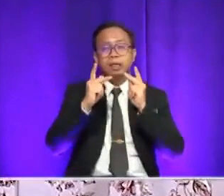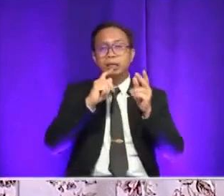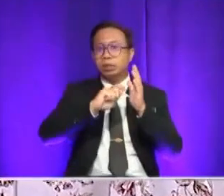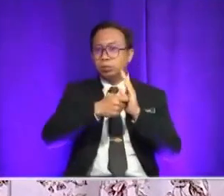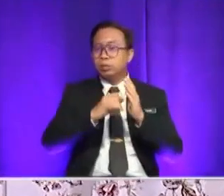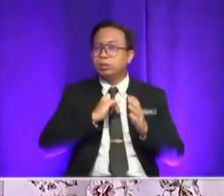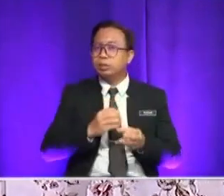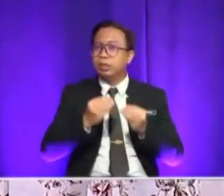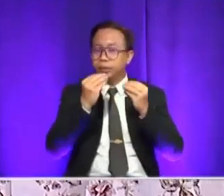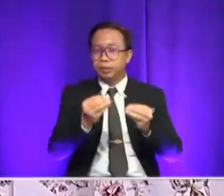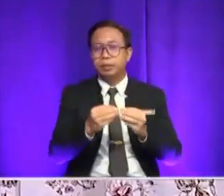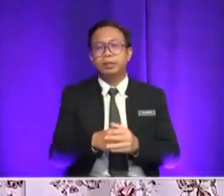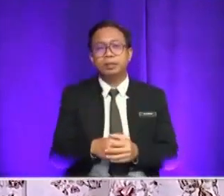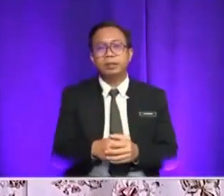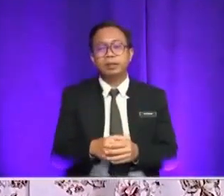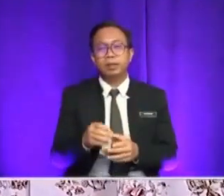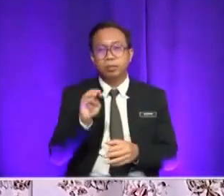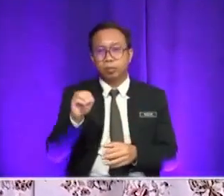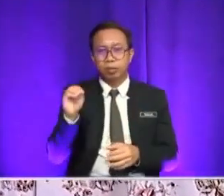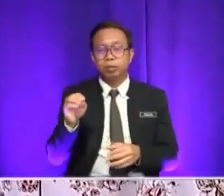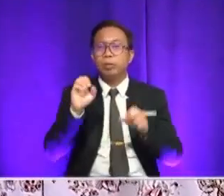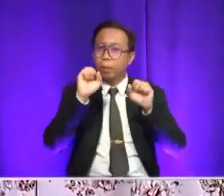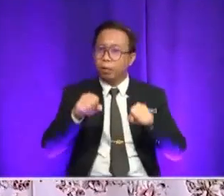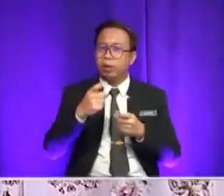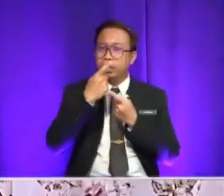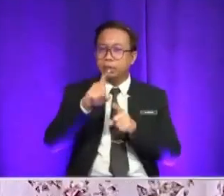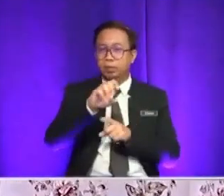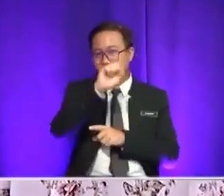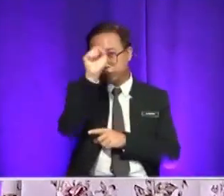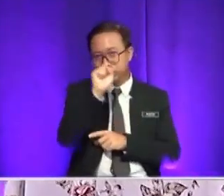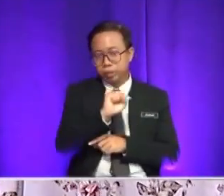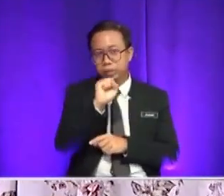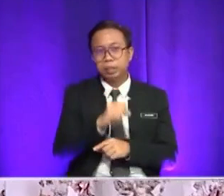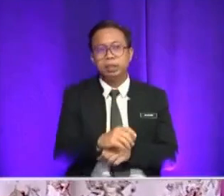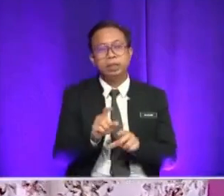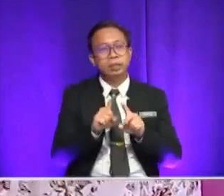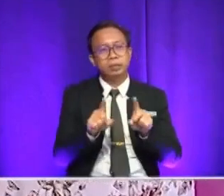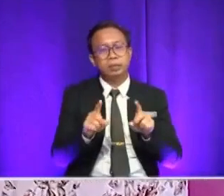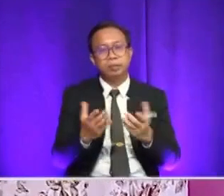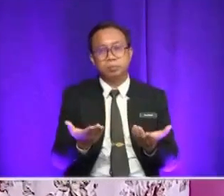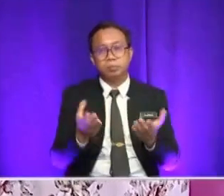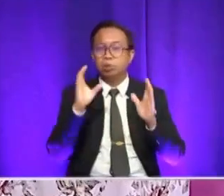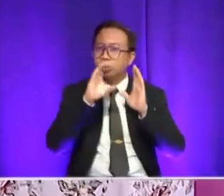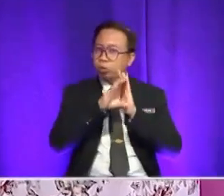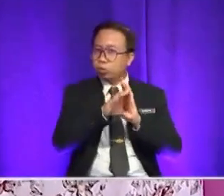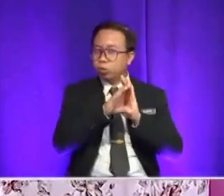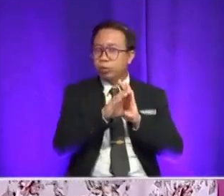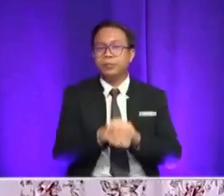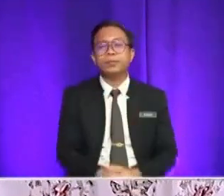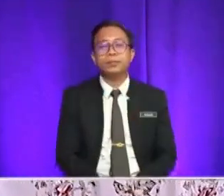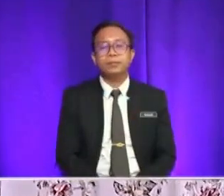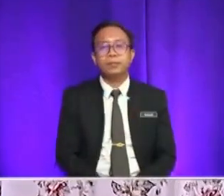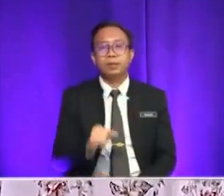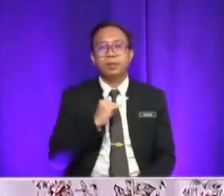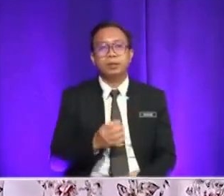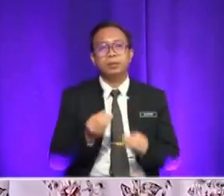telah saya berikan. Okey, automatik murid akan dapat menjawab soalan. Okey, tapi Akmal, contoh ya, saya